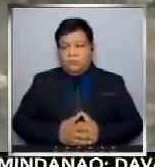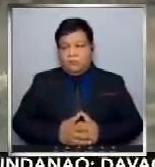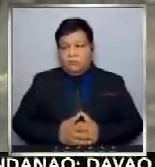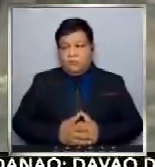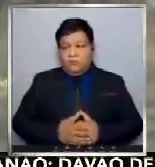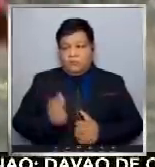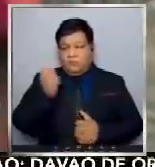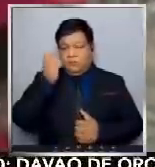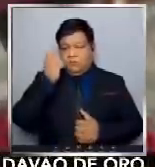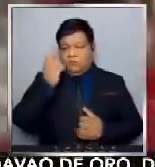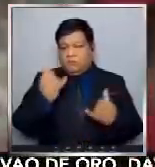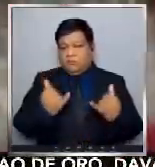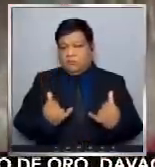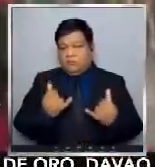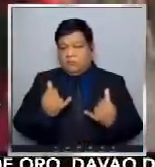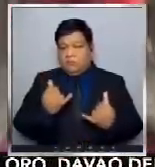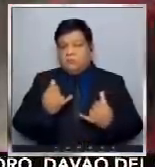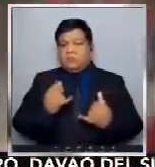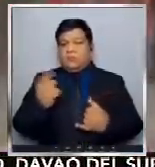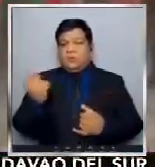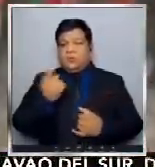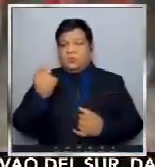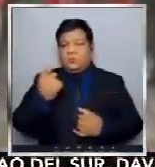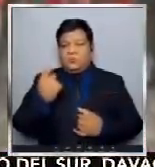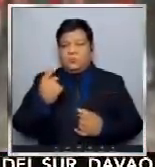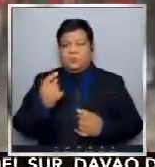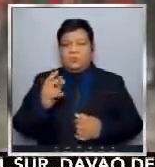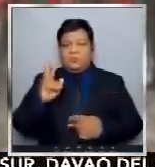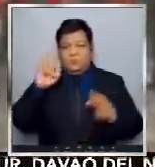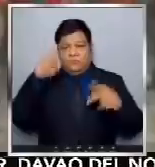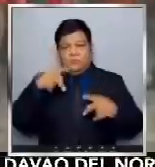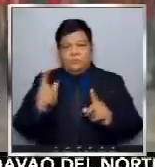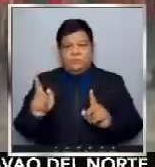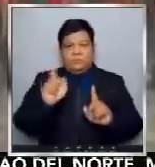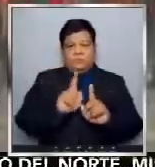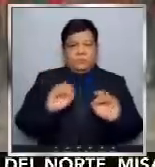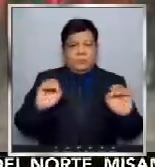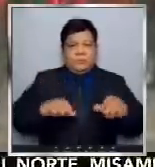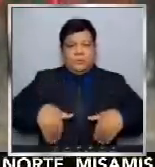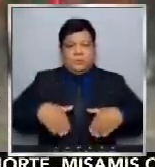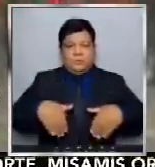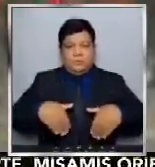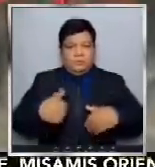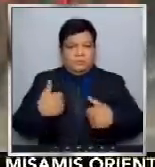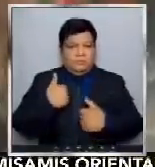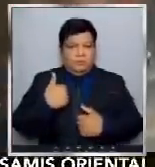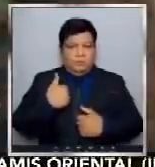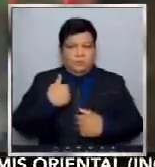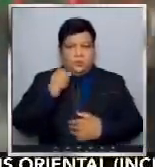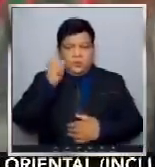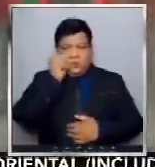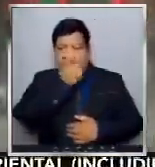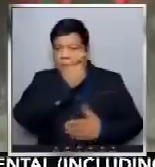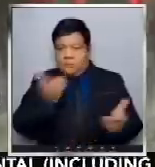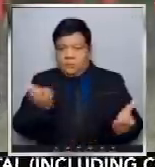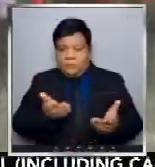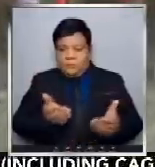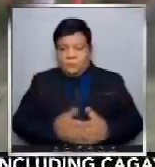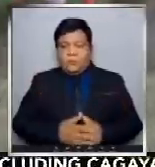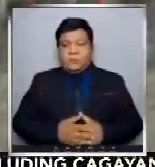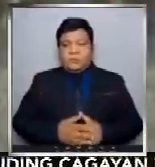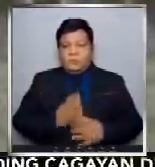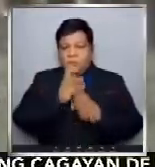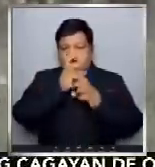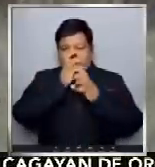dito. Maraming pulis ang nakakalat, pati mga miyembro ng PSG o Presidential Security Group. Ivan, abiso sa